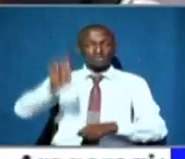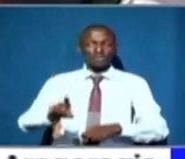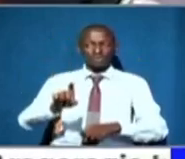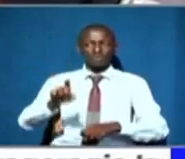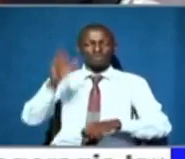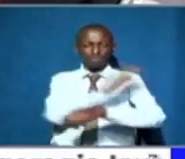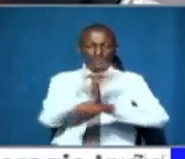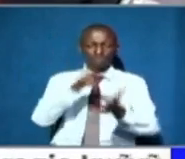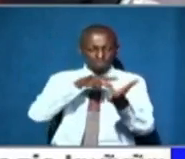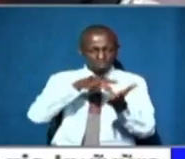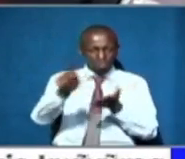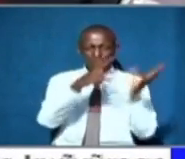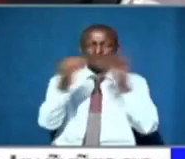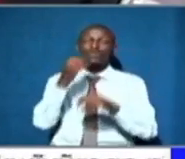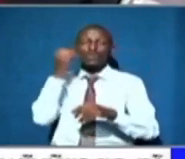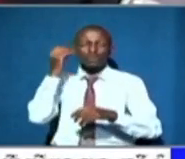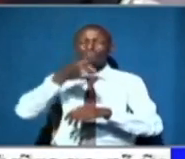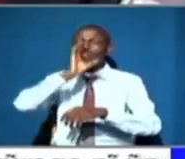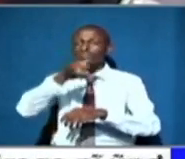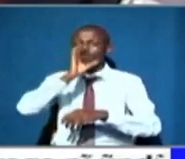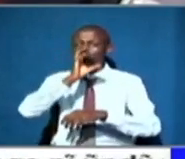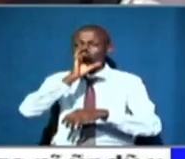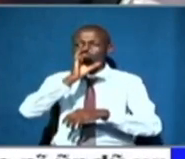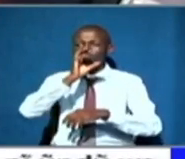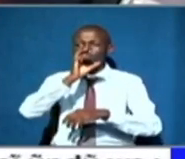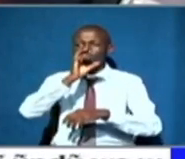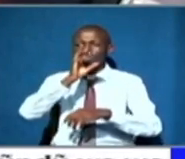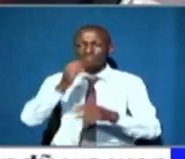muci akono gionywe ti johi hinge